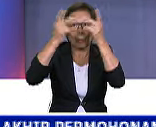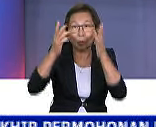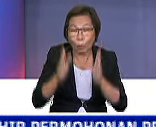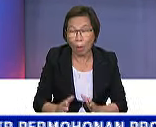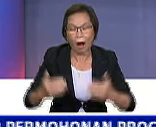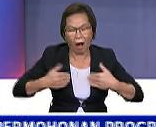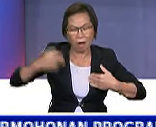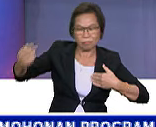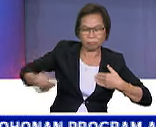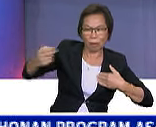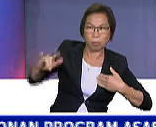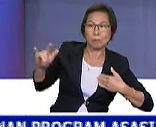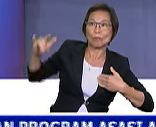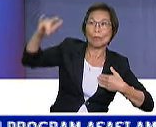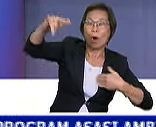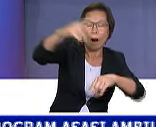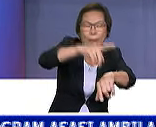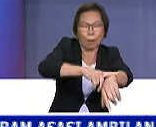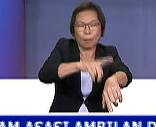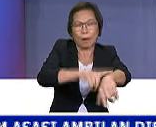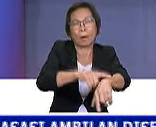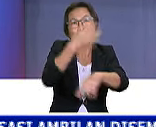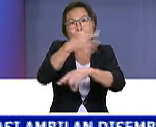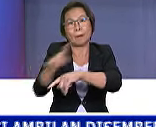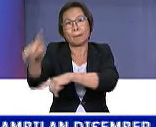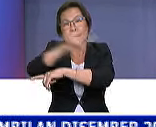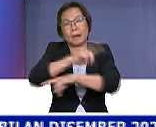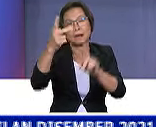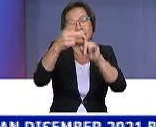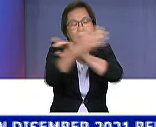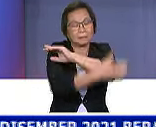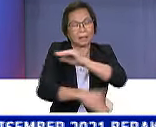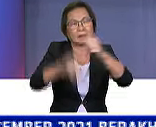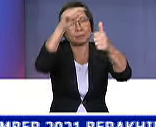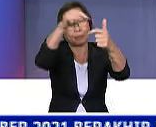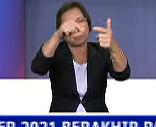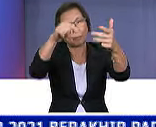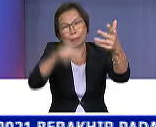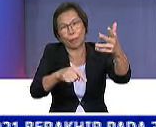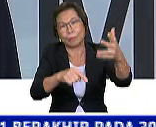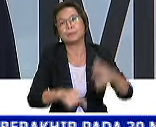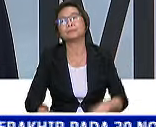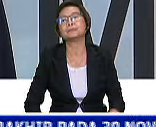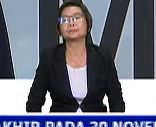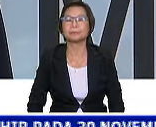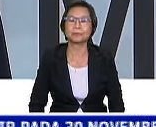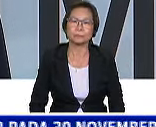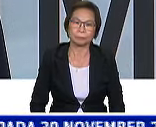mempunyai sejarah perjalanan dalam tempoh 14 hari ke negara terlibat.